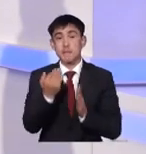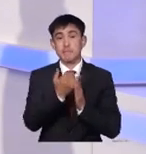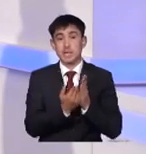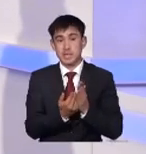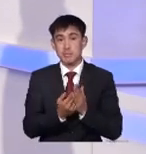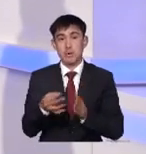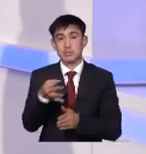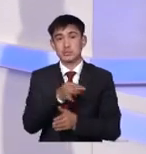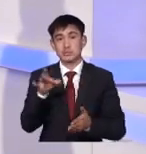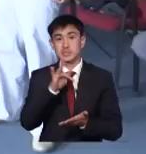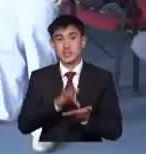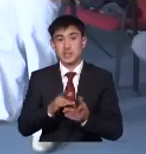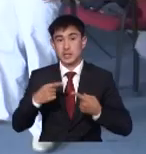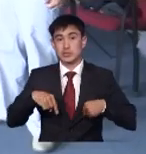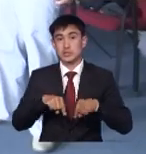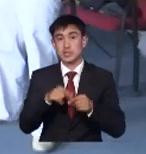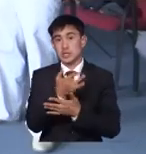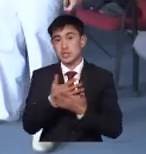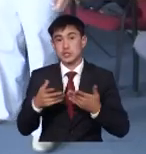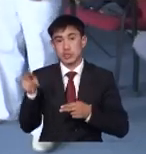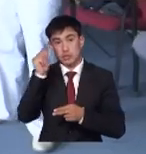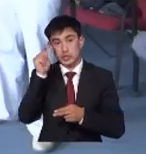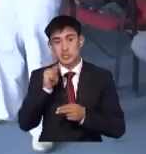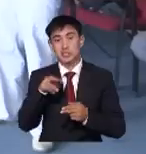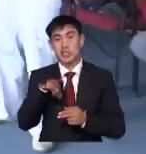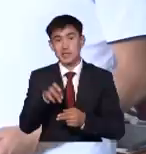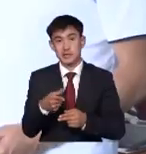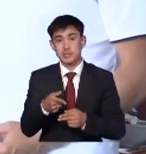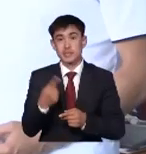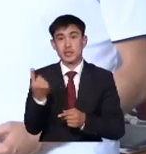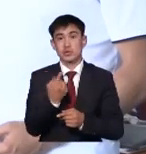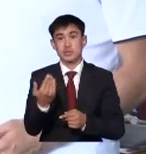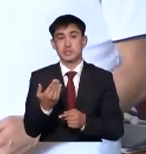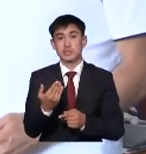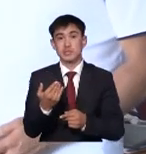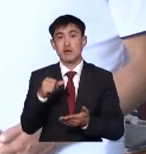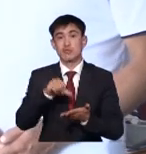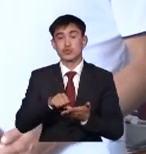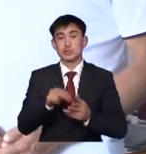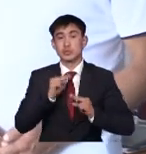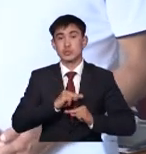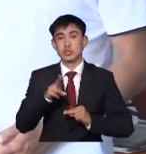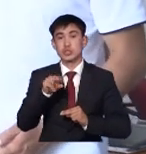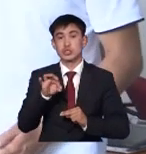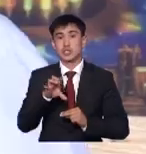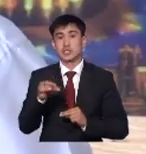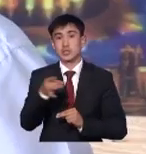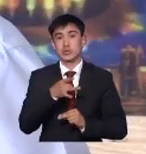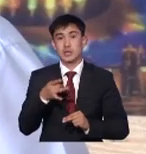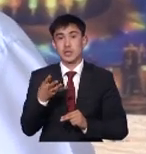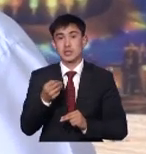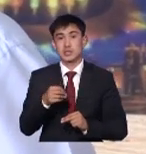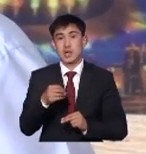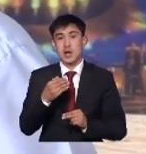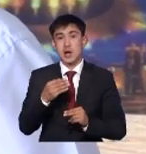рамках программы в областном центре организуются различные обучающие тренинги. На одном из них выступили сотрудники ДЧС региона,